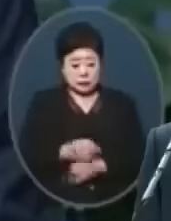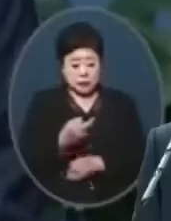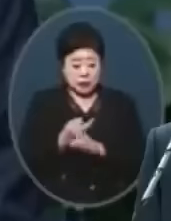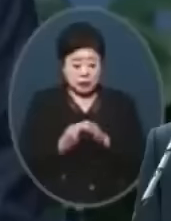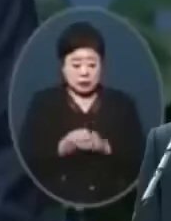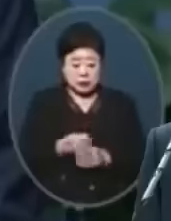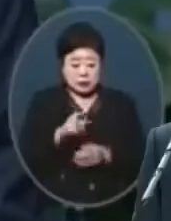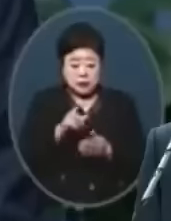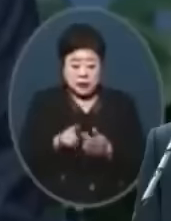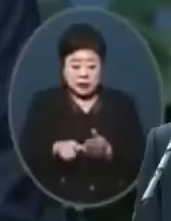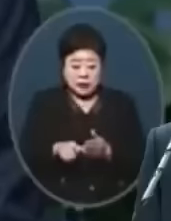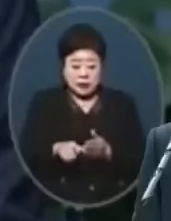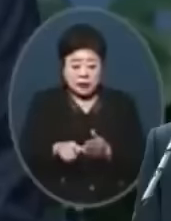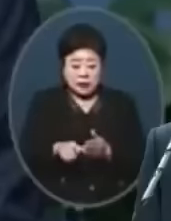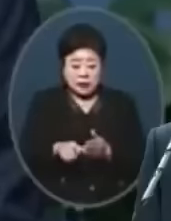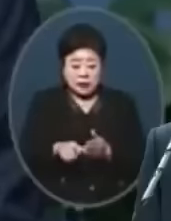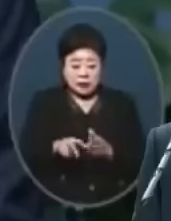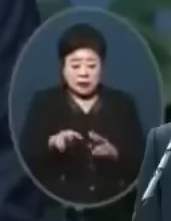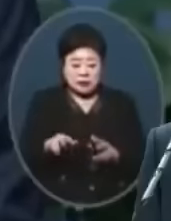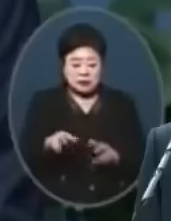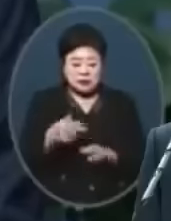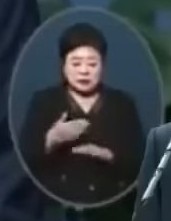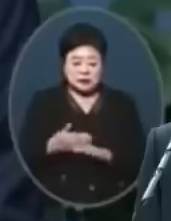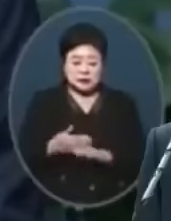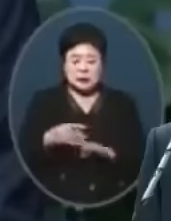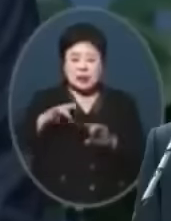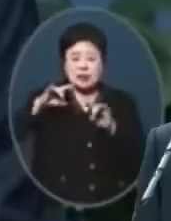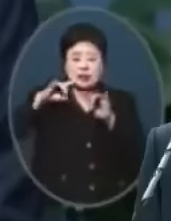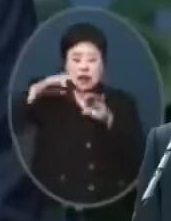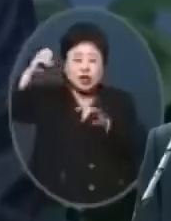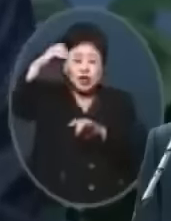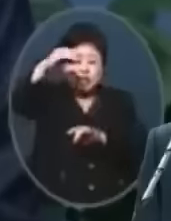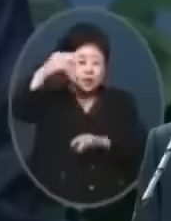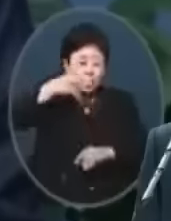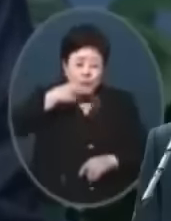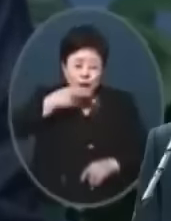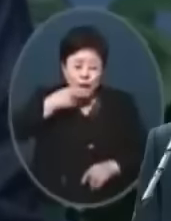그 당시에는 오늘 같이 이렇게 전기불이 없었어요.